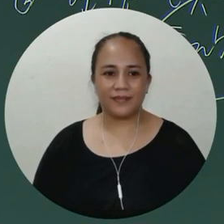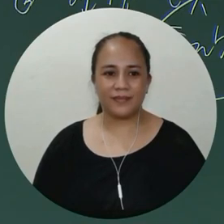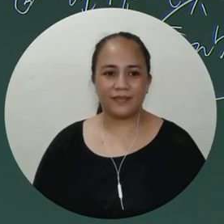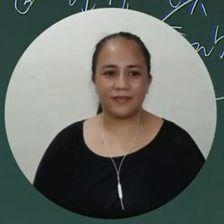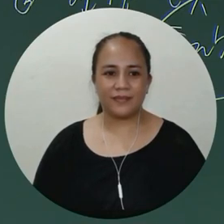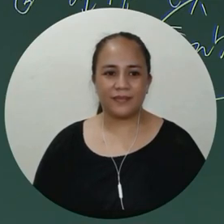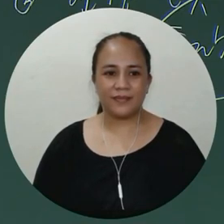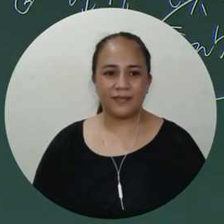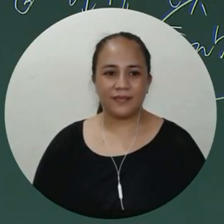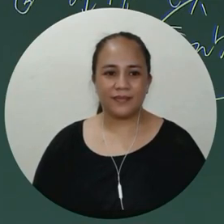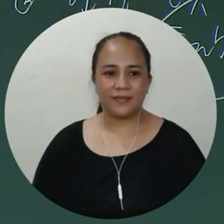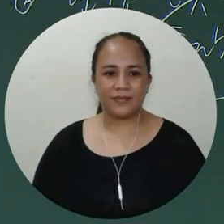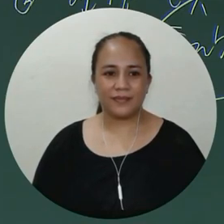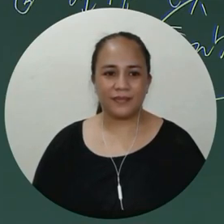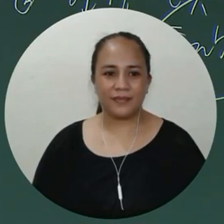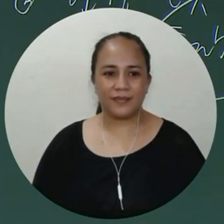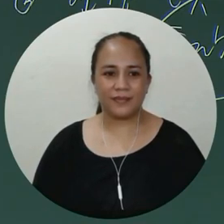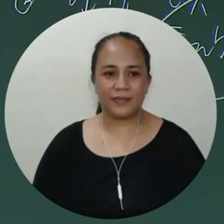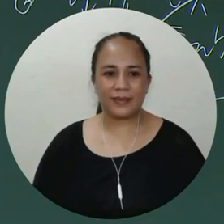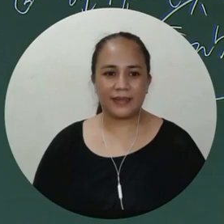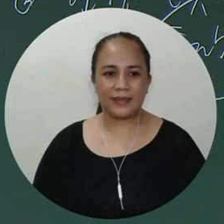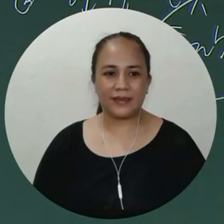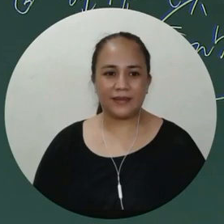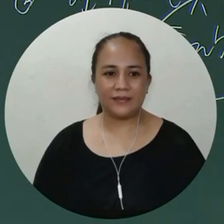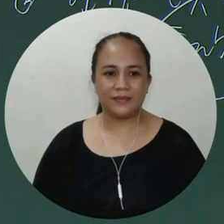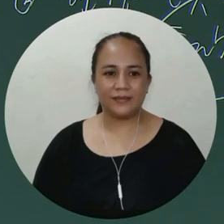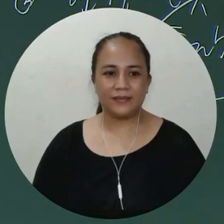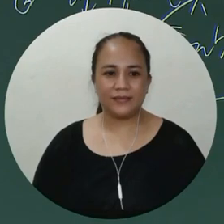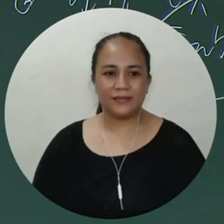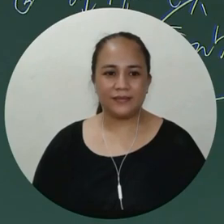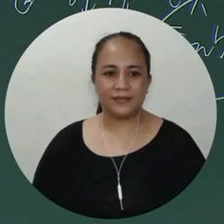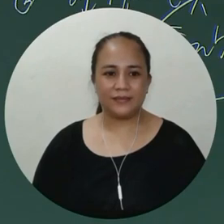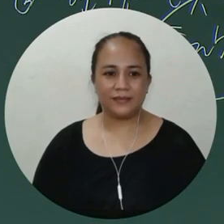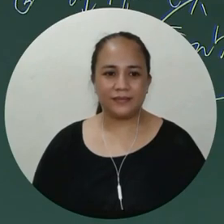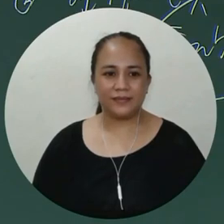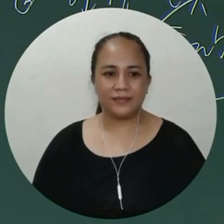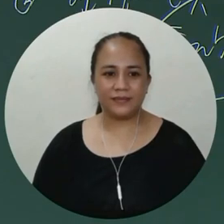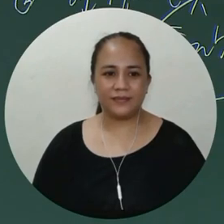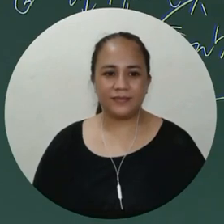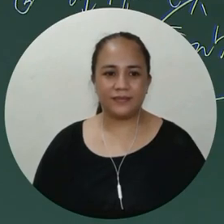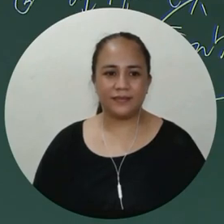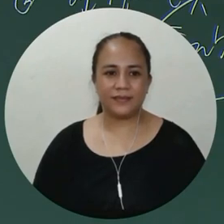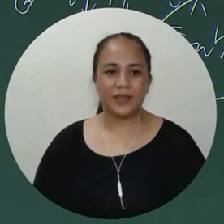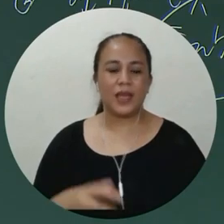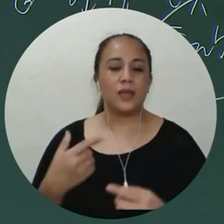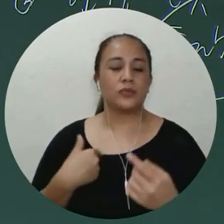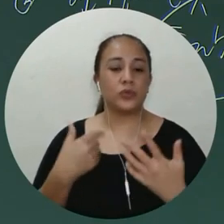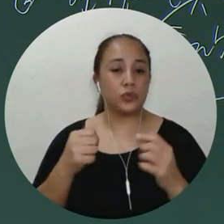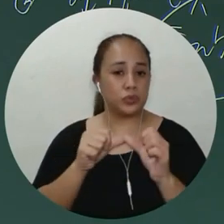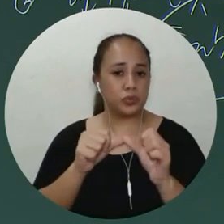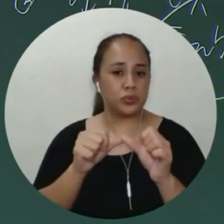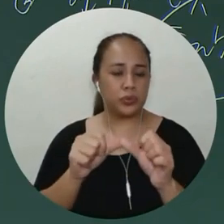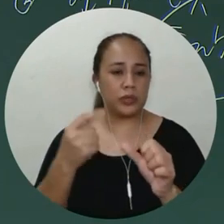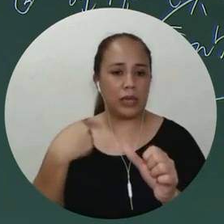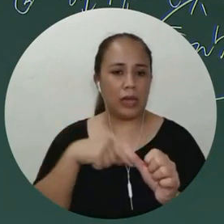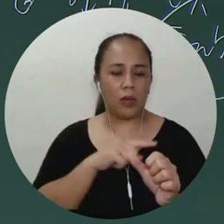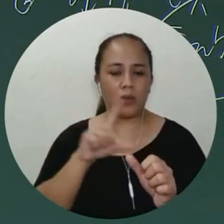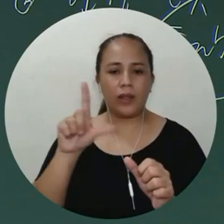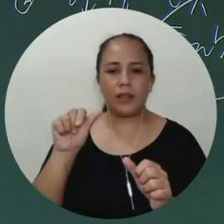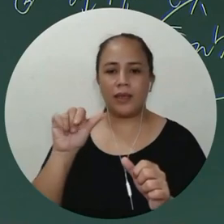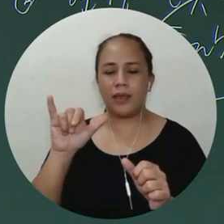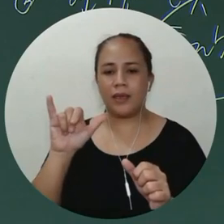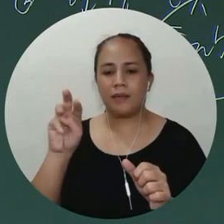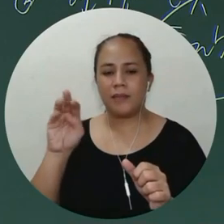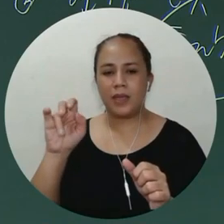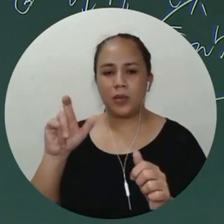이 복음을 우연히 이 듣는 게 우연이 아니잖아요. So as we go on for our laymen, you will go into